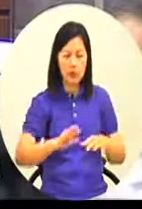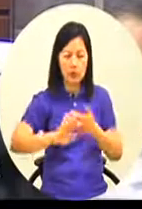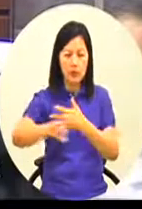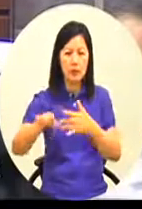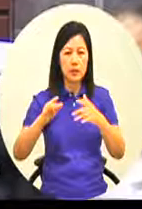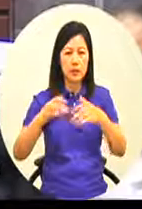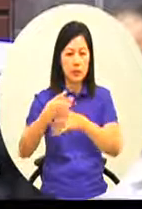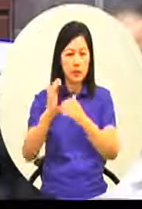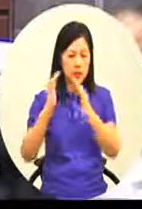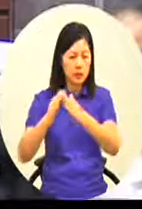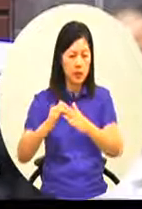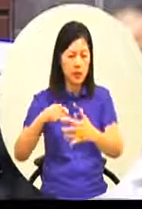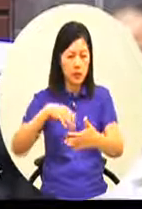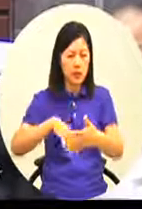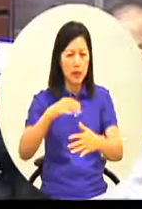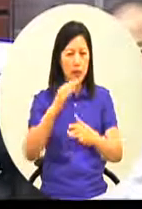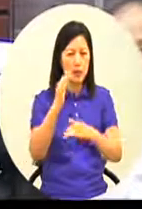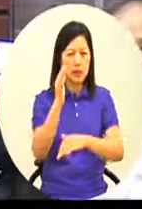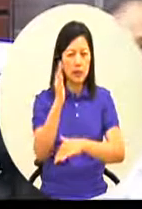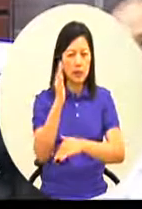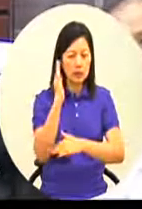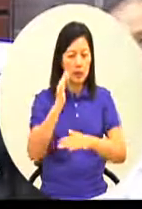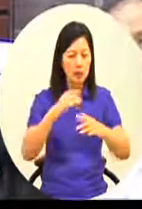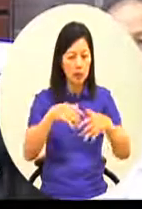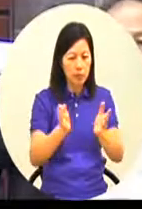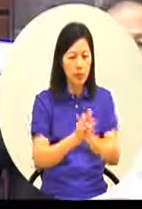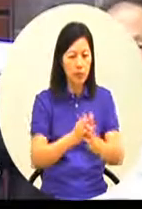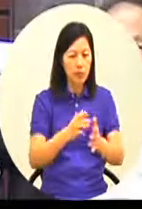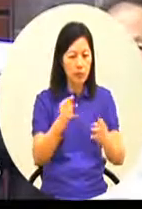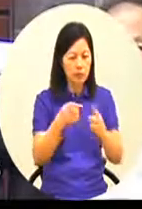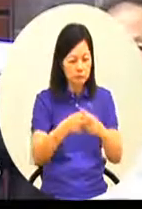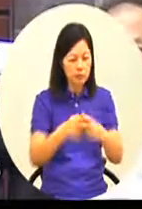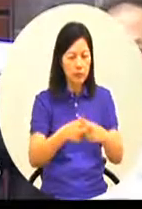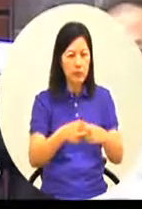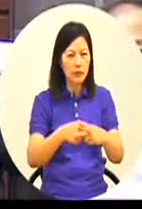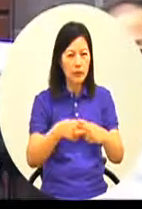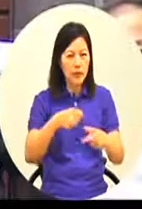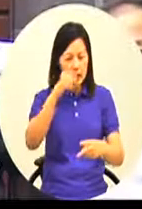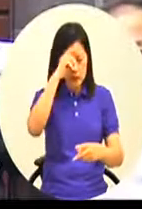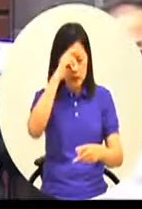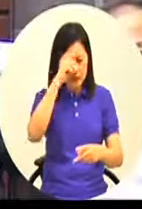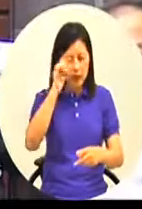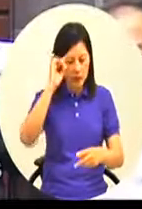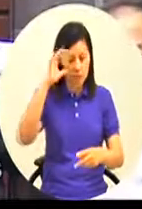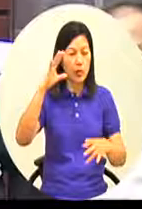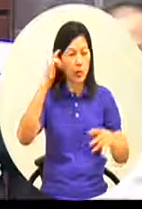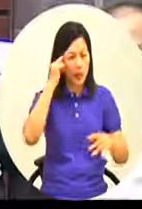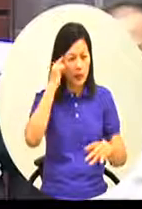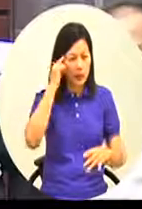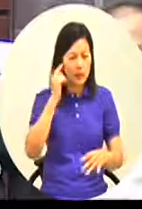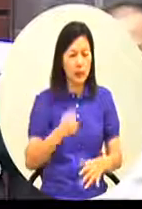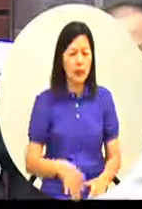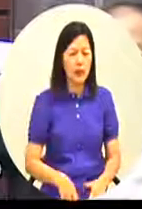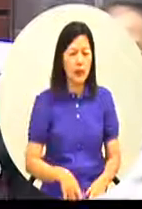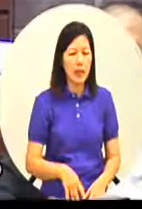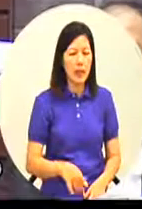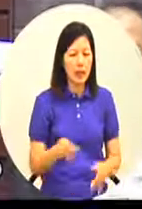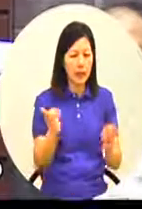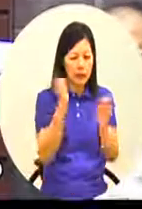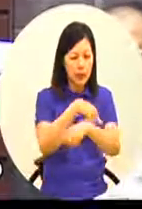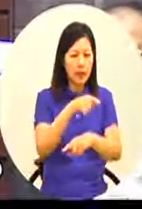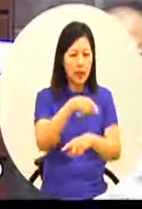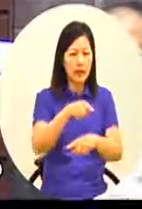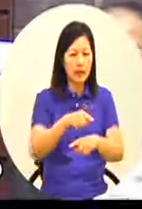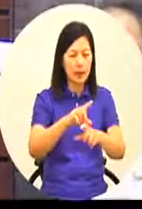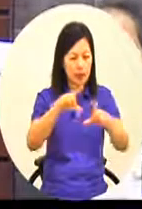府、比内政部都还来在小了。我们是希望以创意的手法来取代规格啦。那我